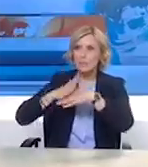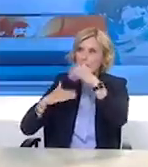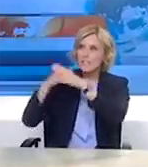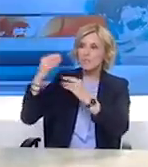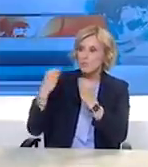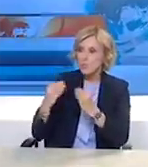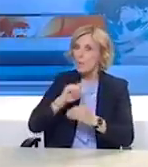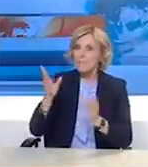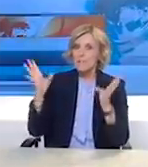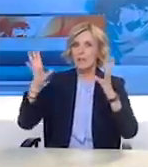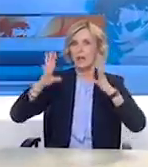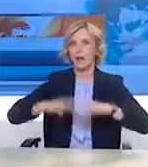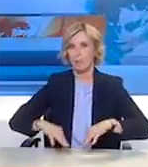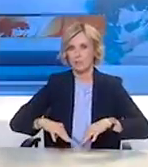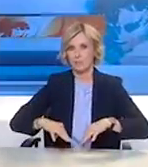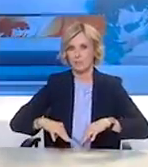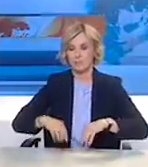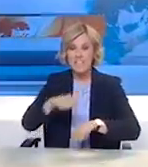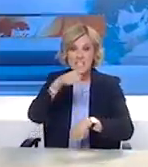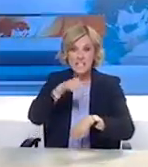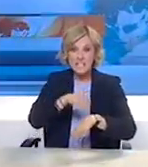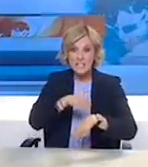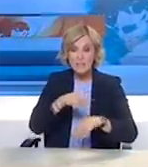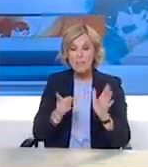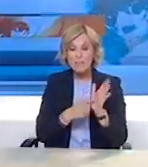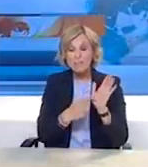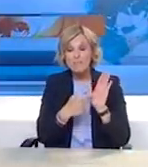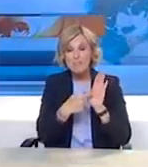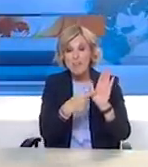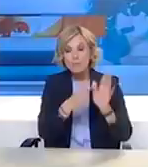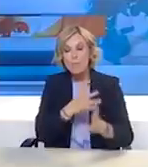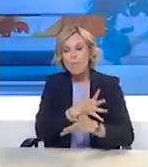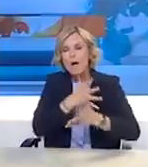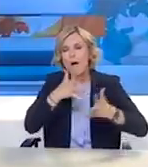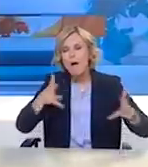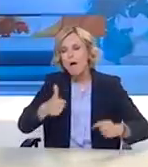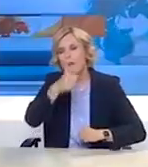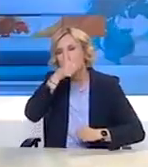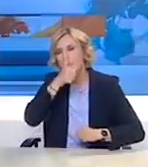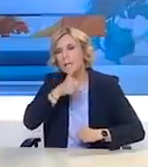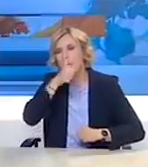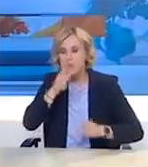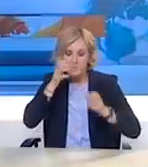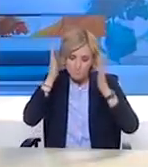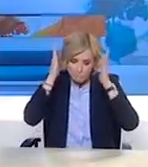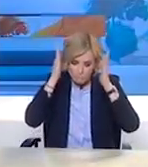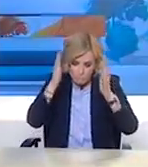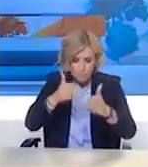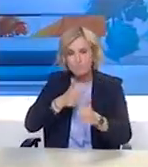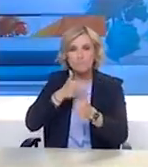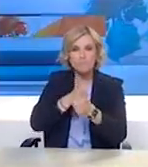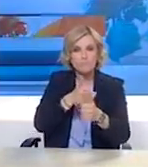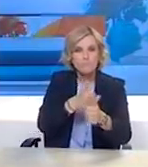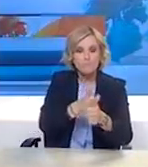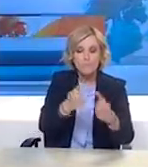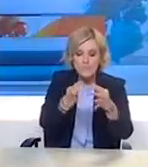αφήσουμε να γκρεμιστεί. Είναι ώρα που πρέπει να δείξουμε ακόμα μεγαλύτερη υπομονή, συνέπεια στο σκοπό. Το